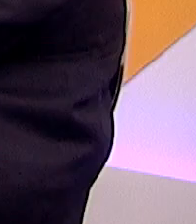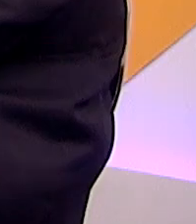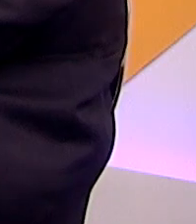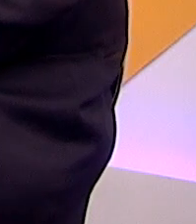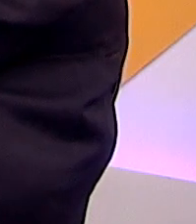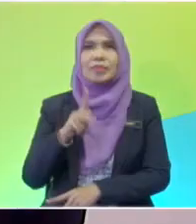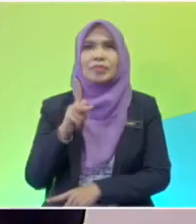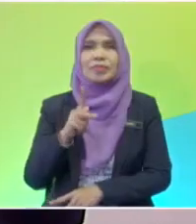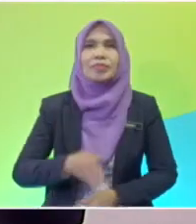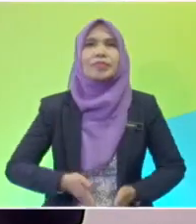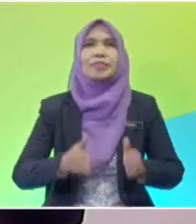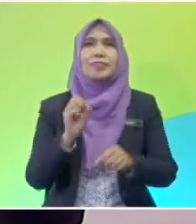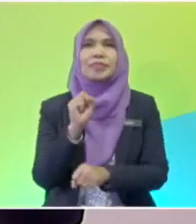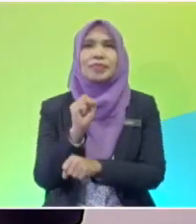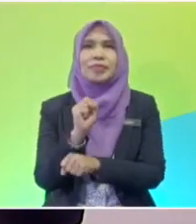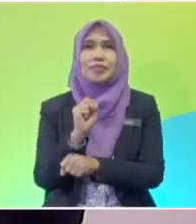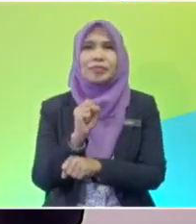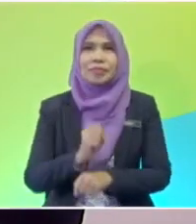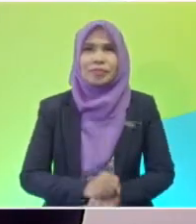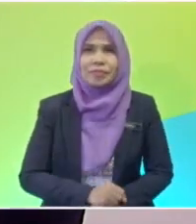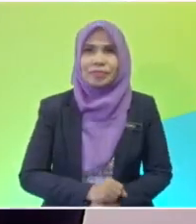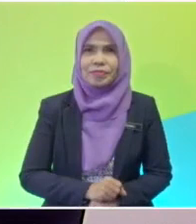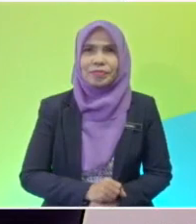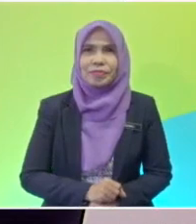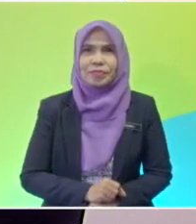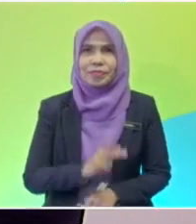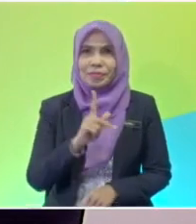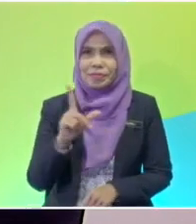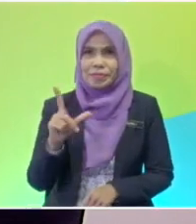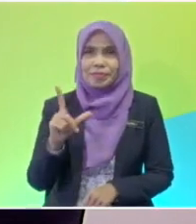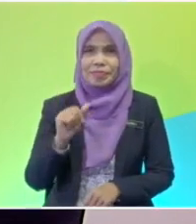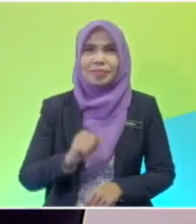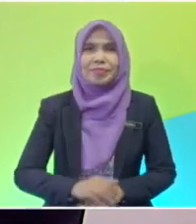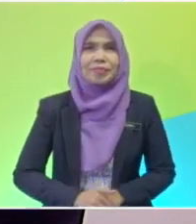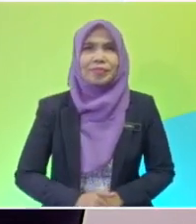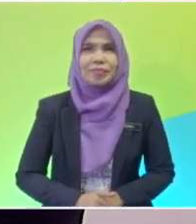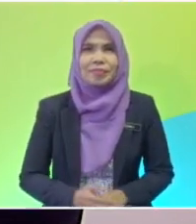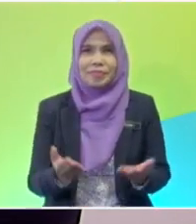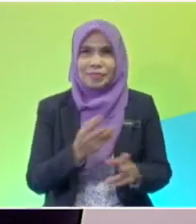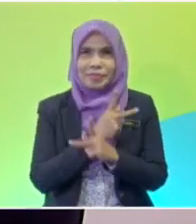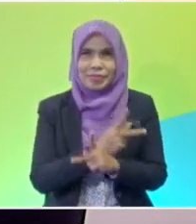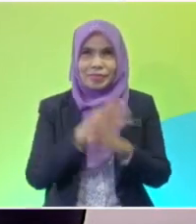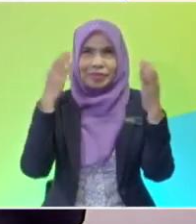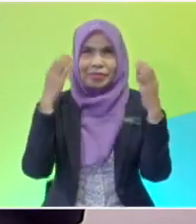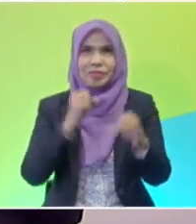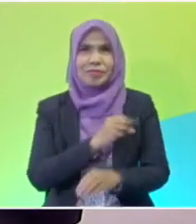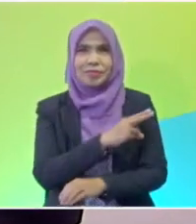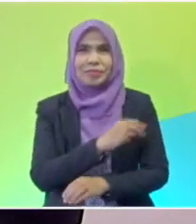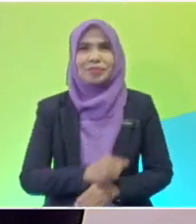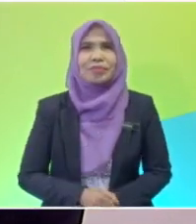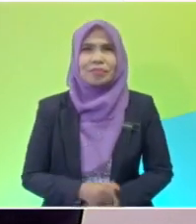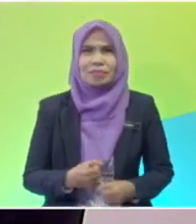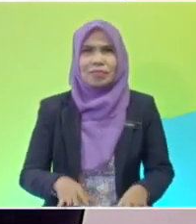kebangsaan pendidikan khas Jalan Batu wilayah Persekutuan Kuala Lumpur Terima kasih cikgusaililah yang telah mengajak bicara